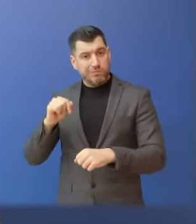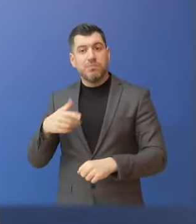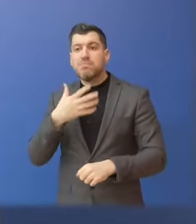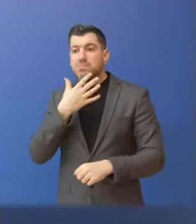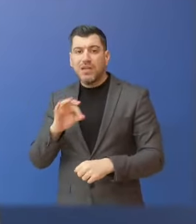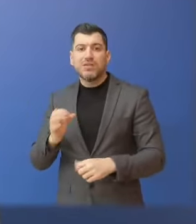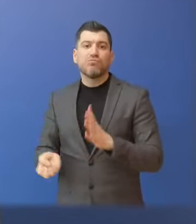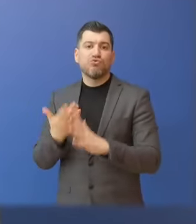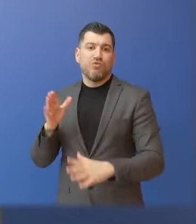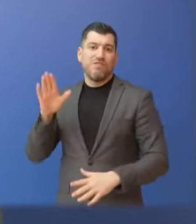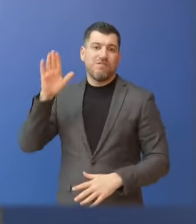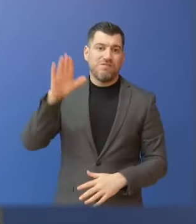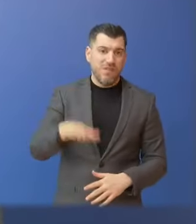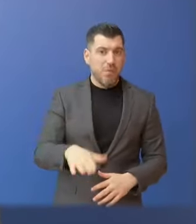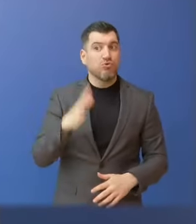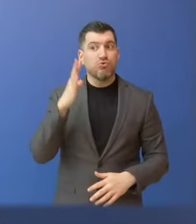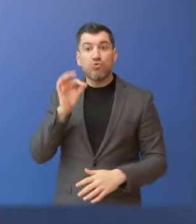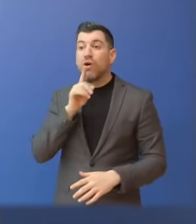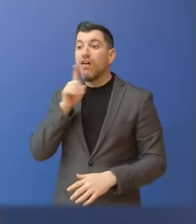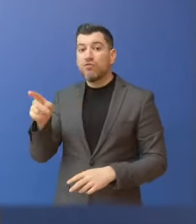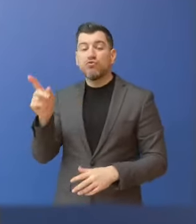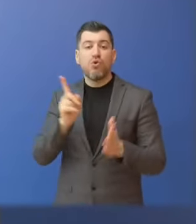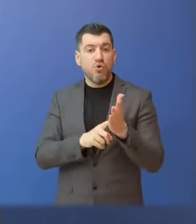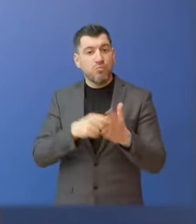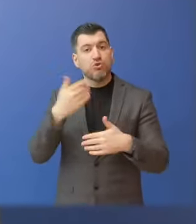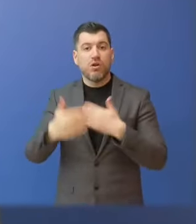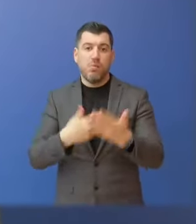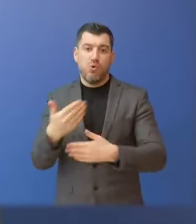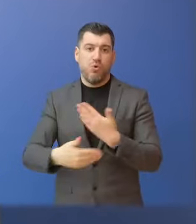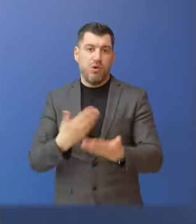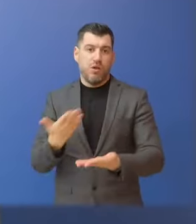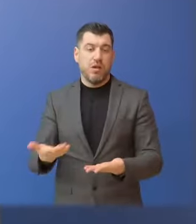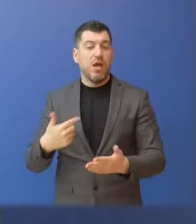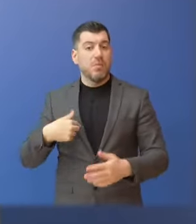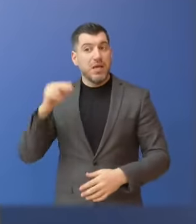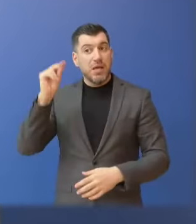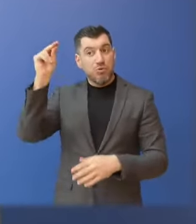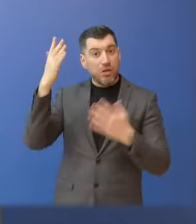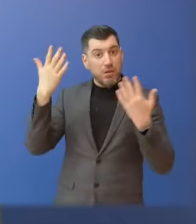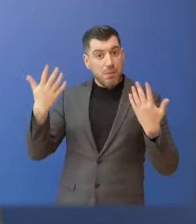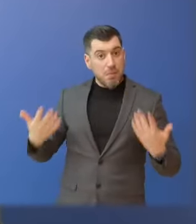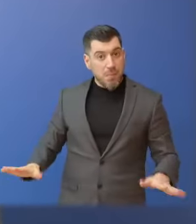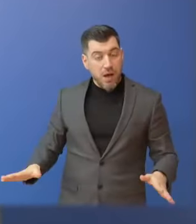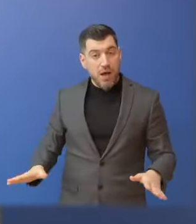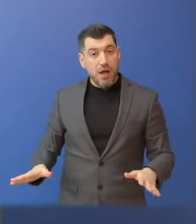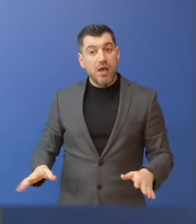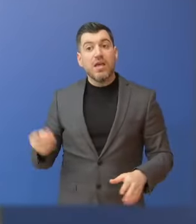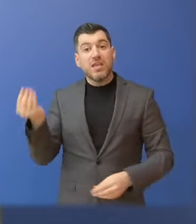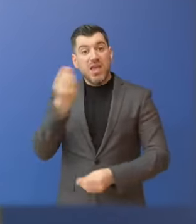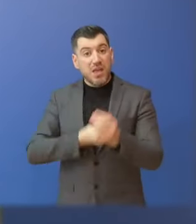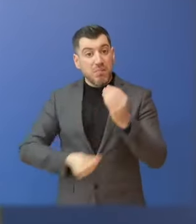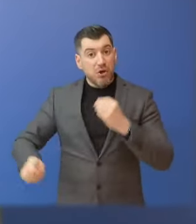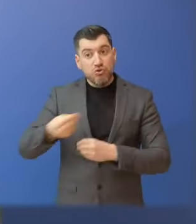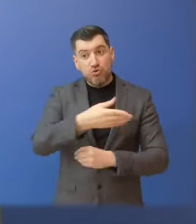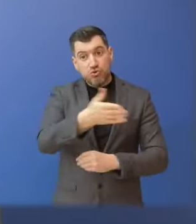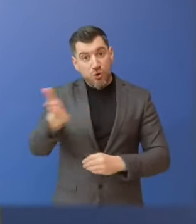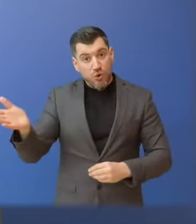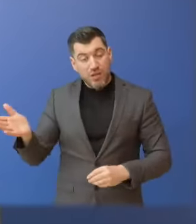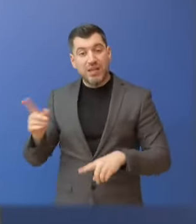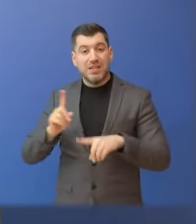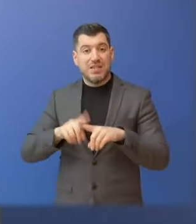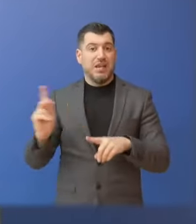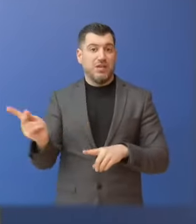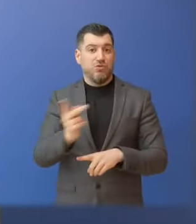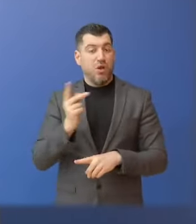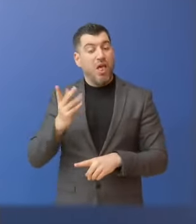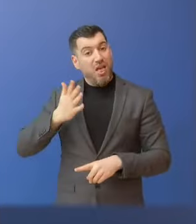νόμος θα περάσει γιατί αυτό είχαμε υποσχεθεί αυτό διαχρονικά πρεσβεύουμε και αυτό θέλει η συντριπτική πλειοψηφία της ελληνικής